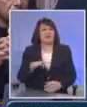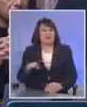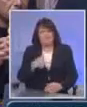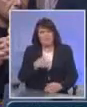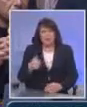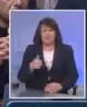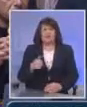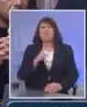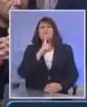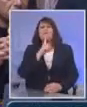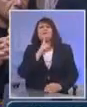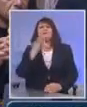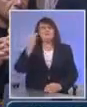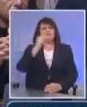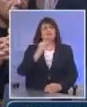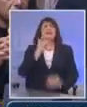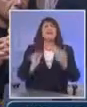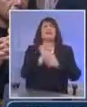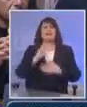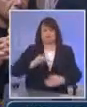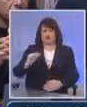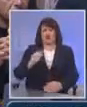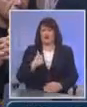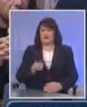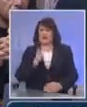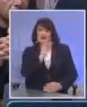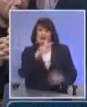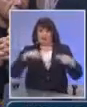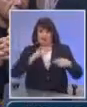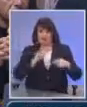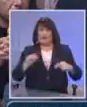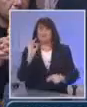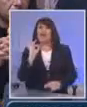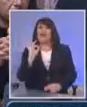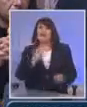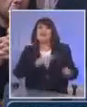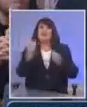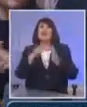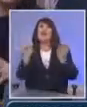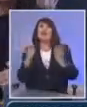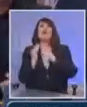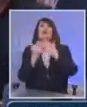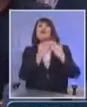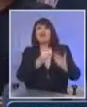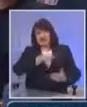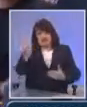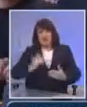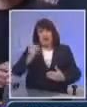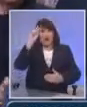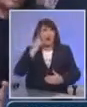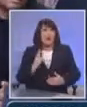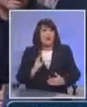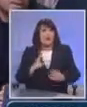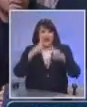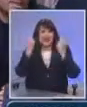Όσοι ακριβώς και οι βουλευτές της Χρυσής Αυγής. Κύριε φίλοι, αν δεν μπορείτε να στείλετε 18 βιβλία στη Βόρειο Ήπειρο,